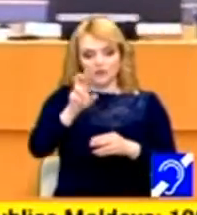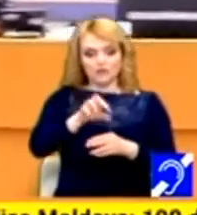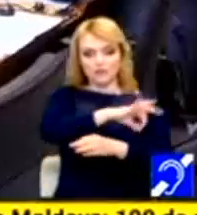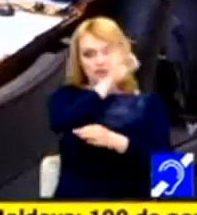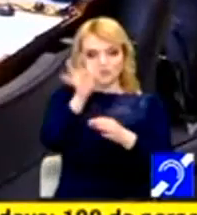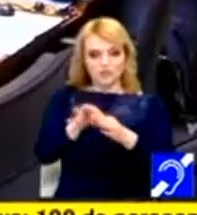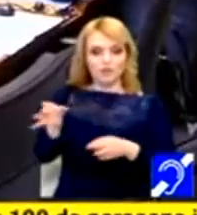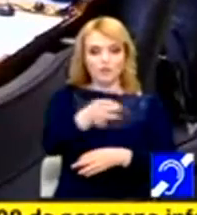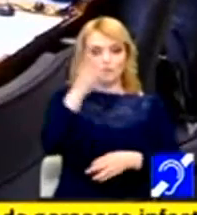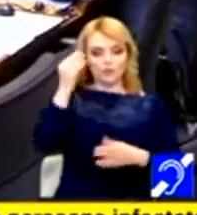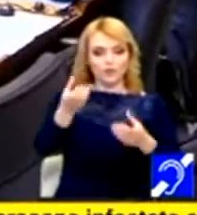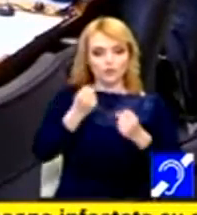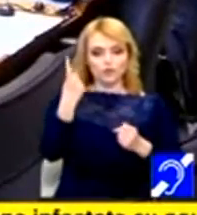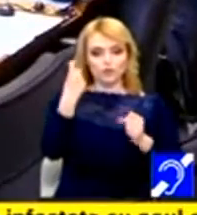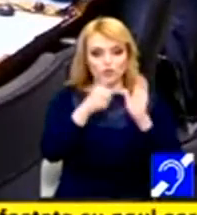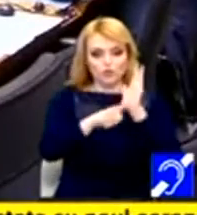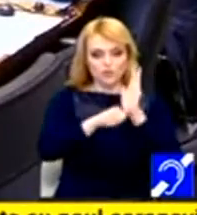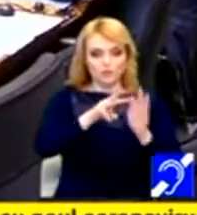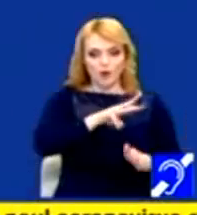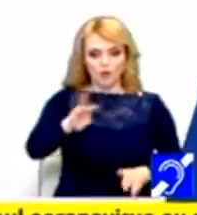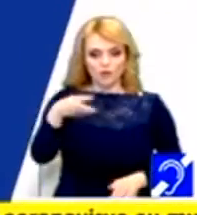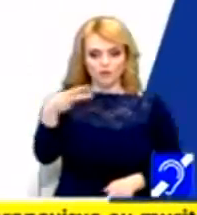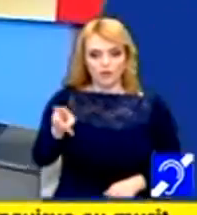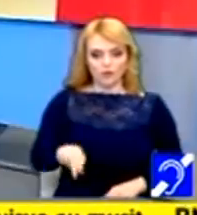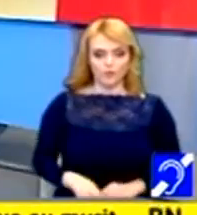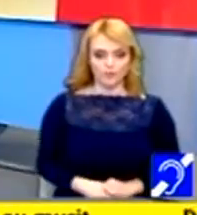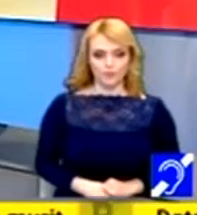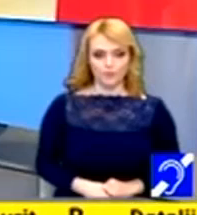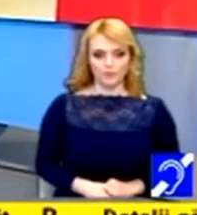Moldova primește 100 de milioane de euro.